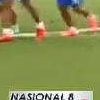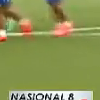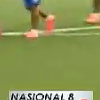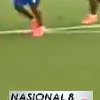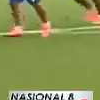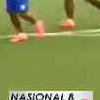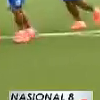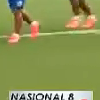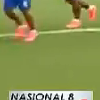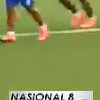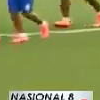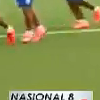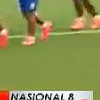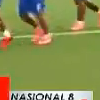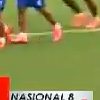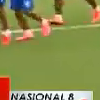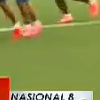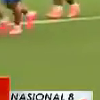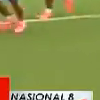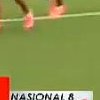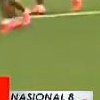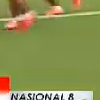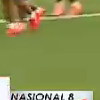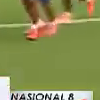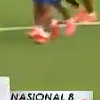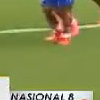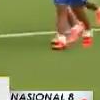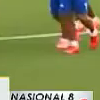Dis Taj Lang merah